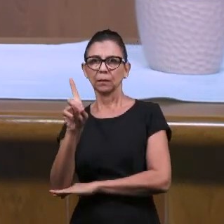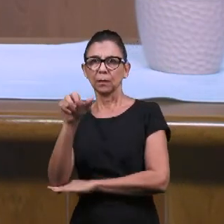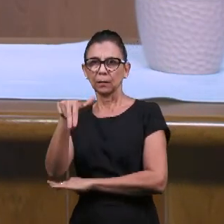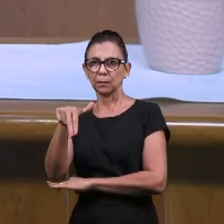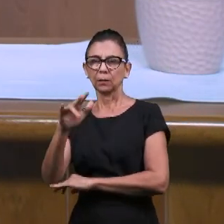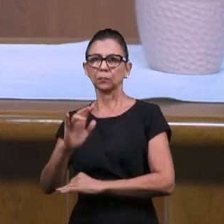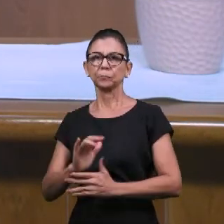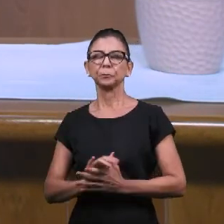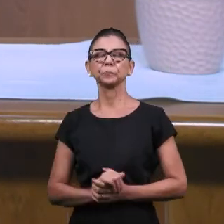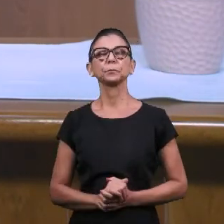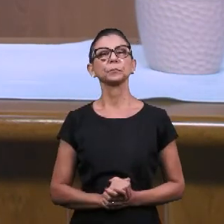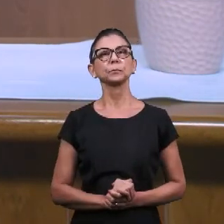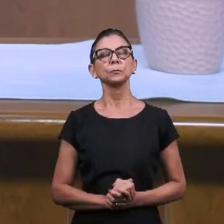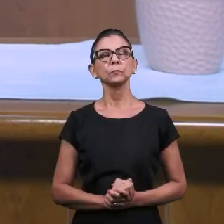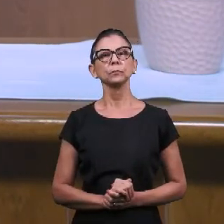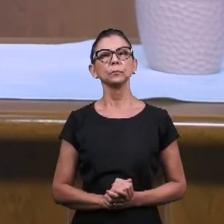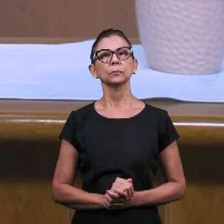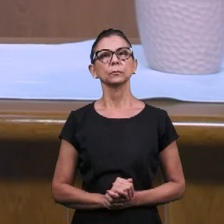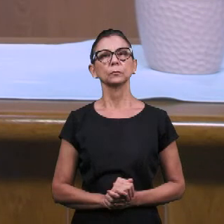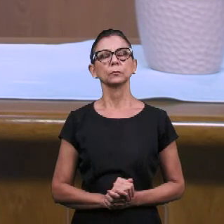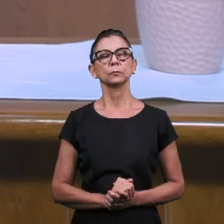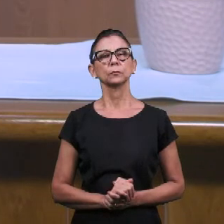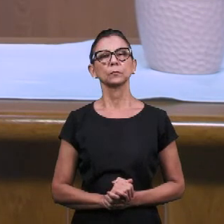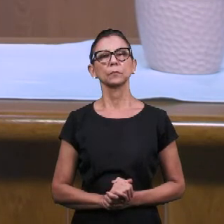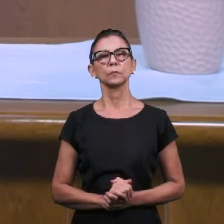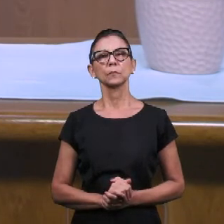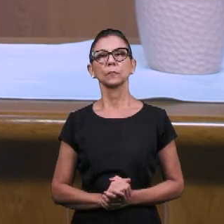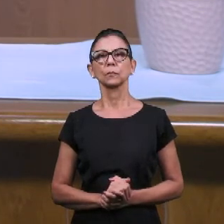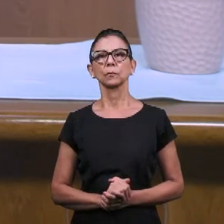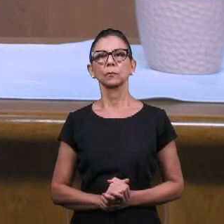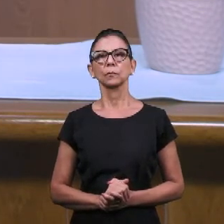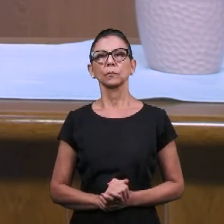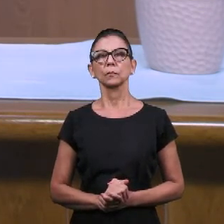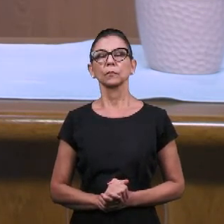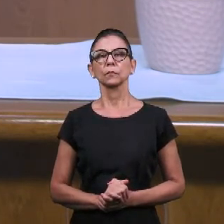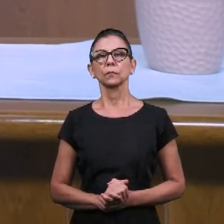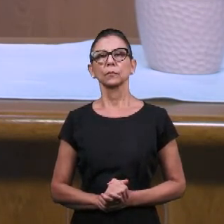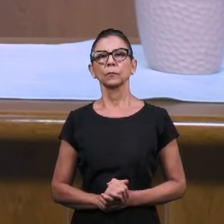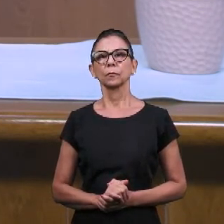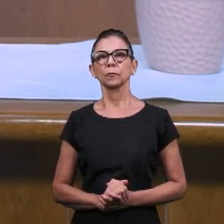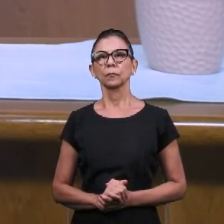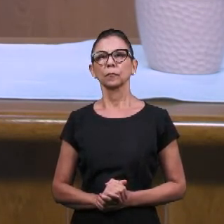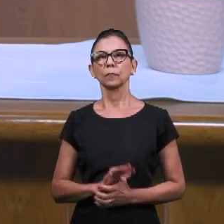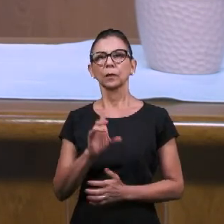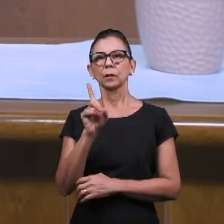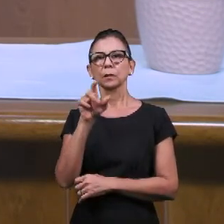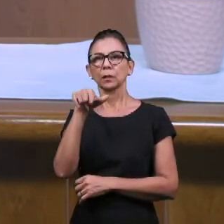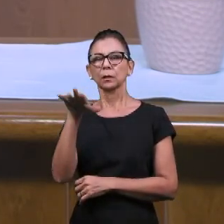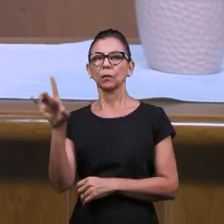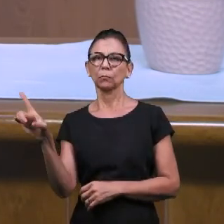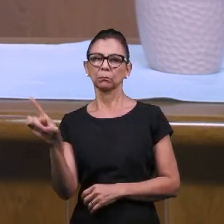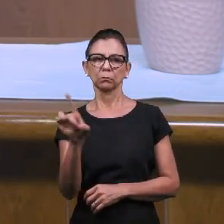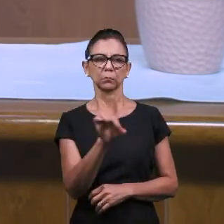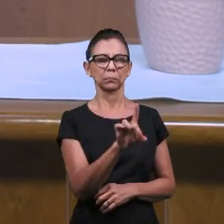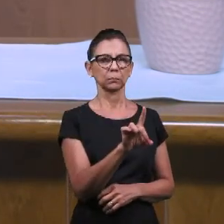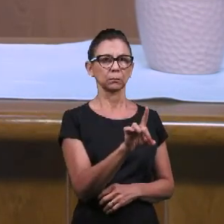И Валтасар как раз-таки зовет Даниила, и как раз был, вот, говорит ему то слово,